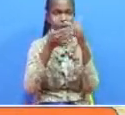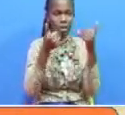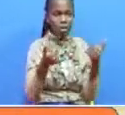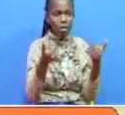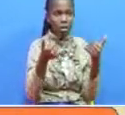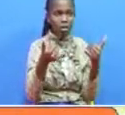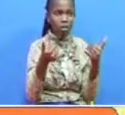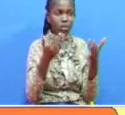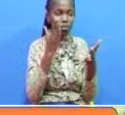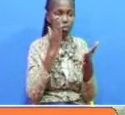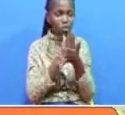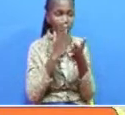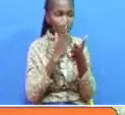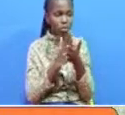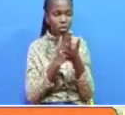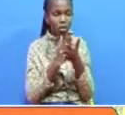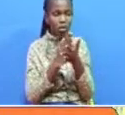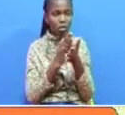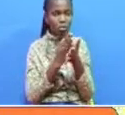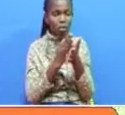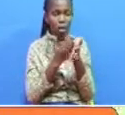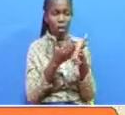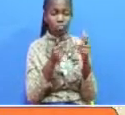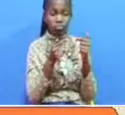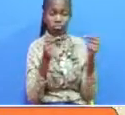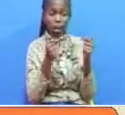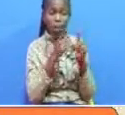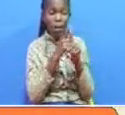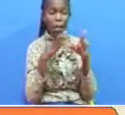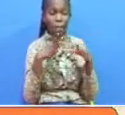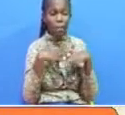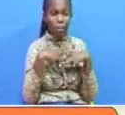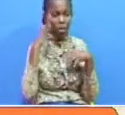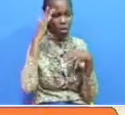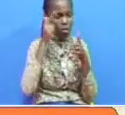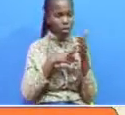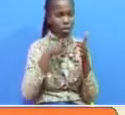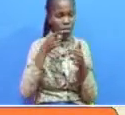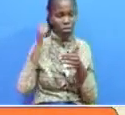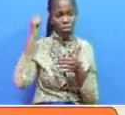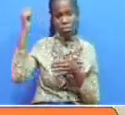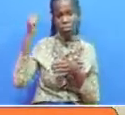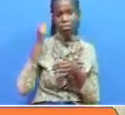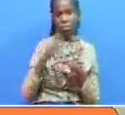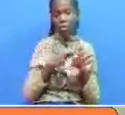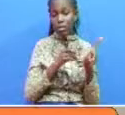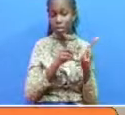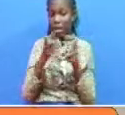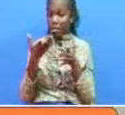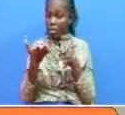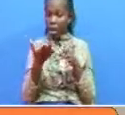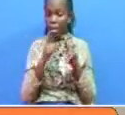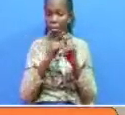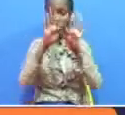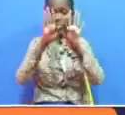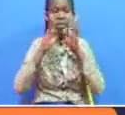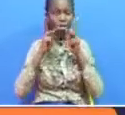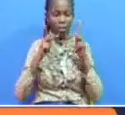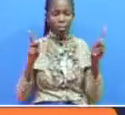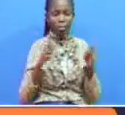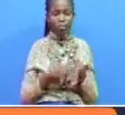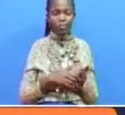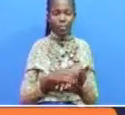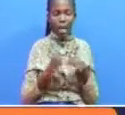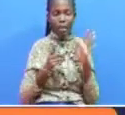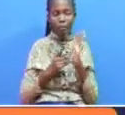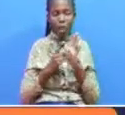peupe kana mayona nyomo wa wendhi. Ende kila mwene ndi wali eto mamaka na ine siyasa na iko na wawu na chavata ni mwuo. Na